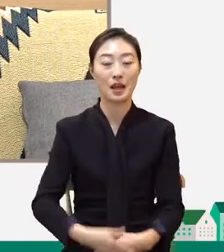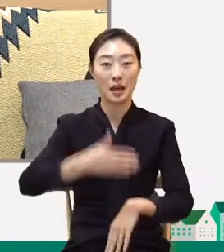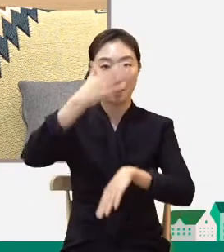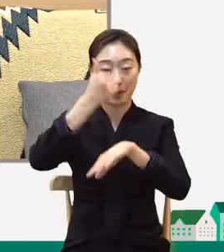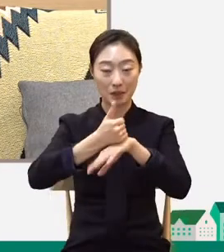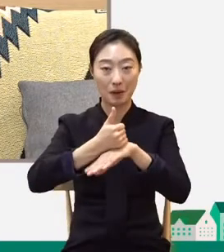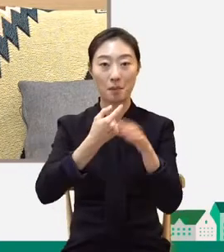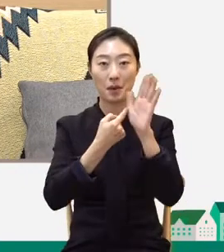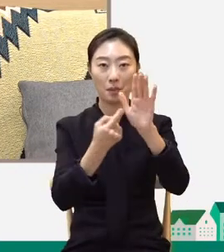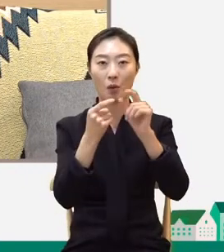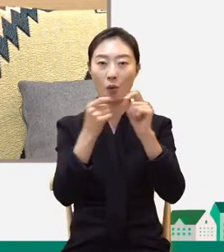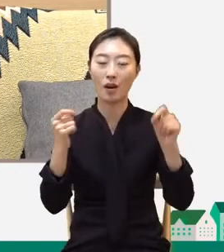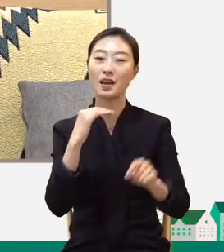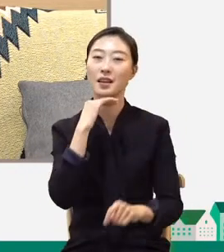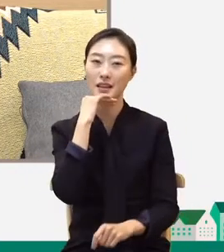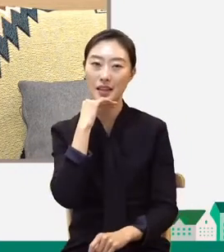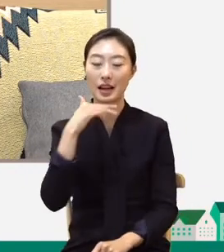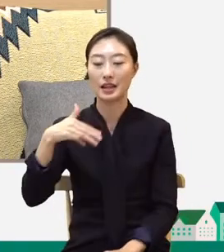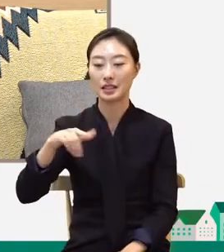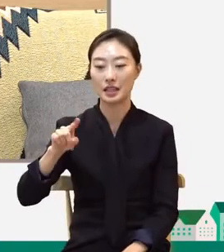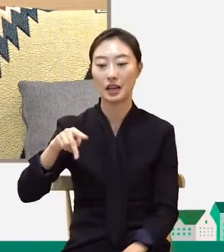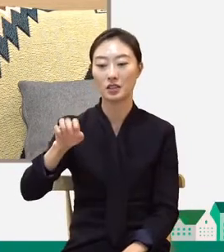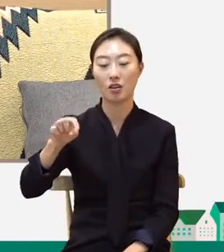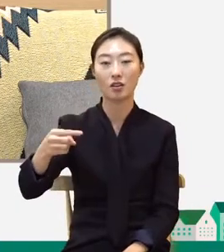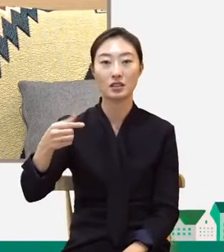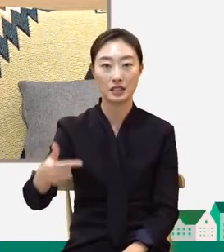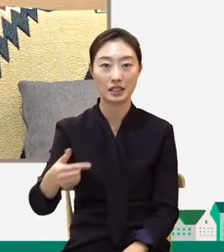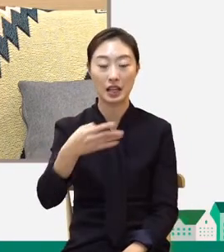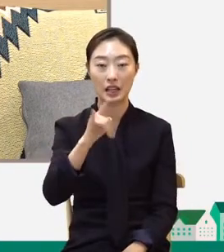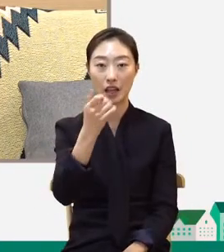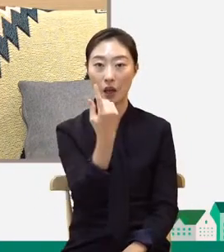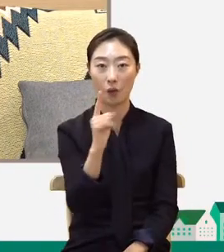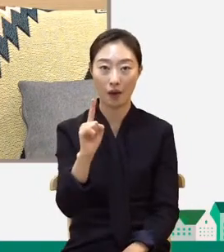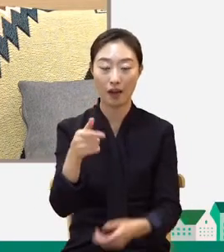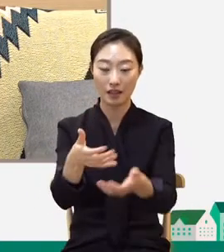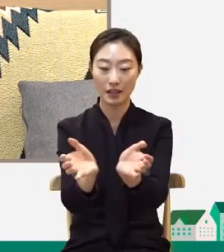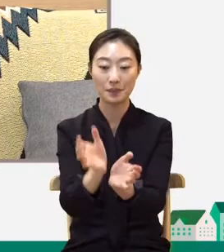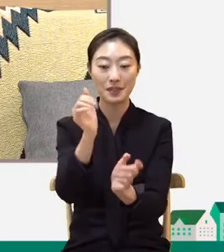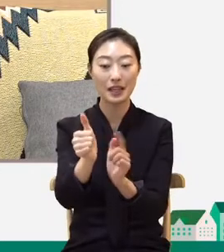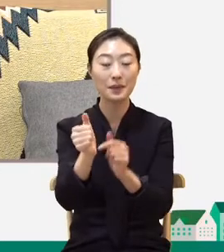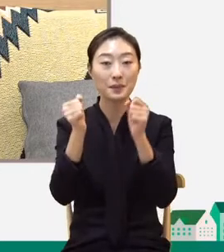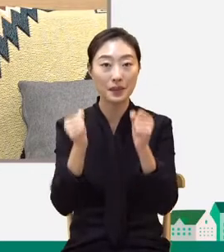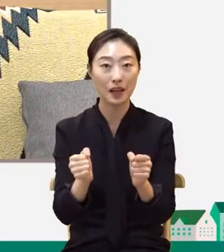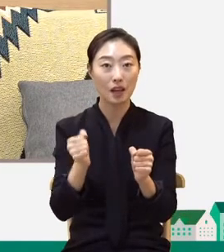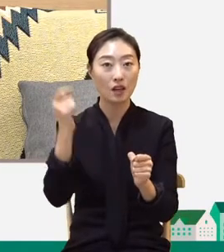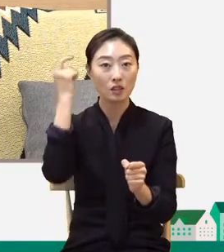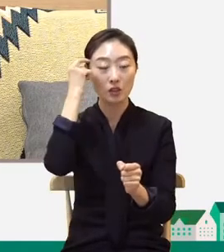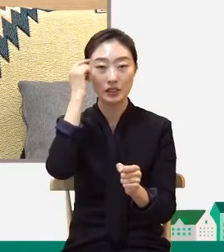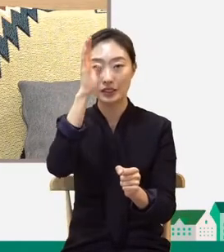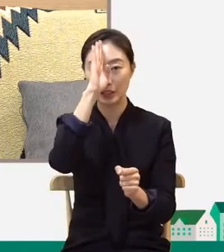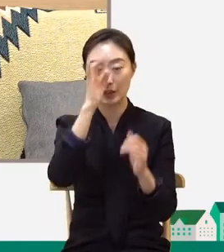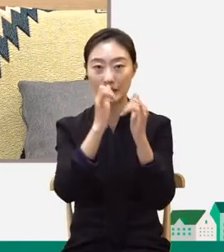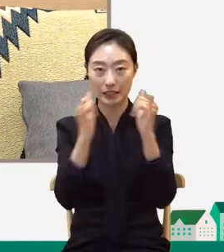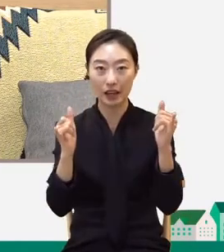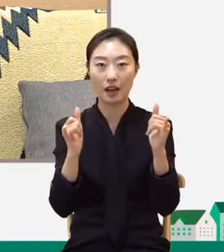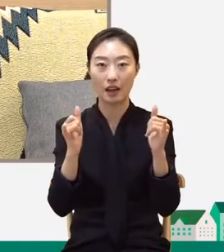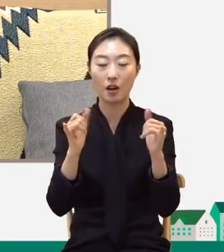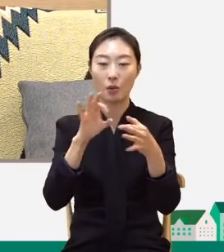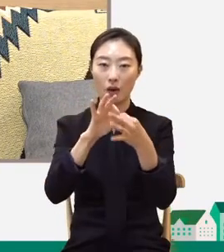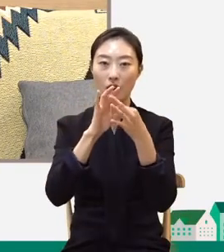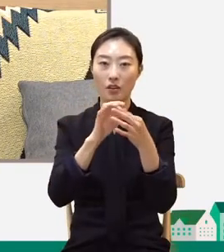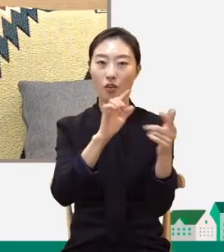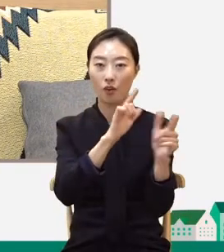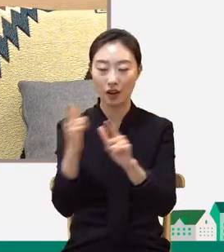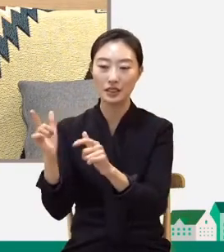오래 기다리셨습니다. 우리 차성근 태화 샘솟눈집의 팀장님으로 계시고요. 정신질환자를 위한 여러 가지 지원주택의